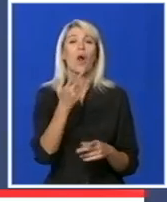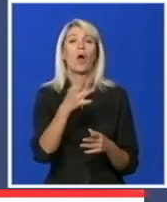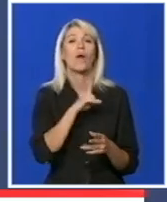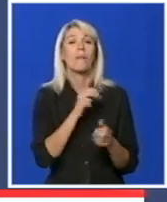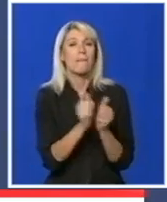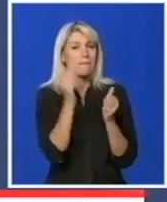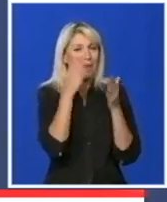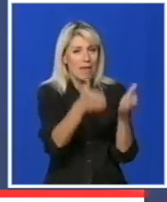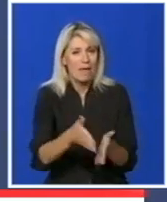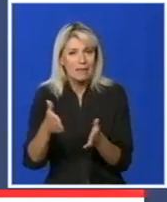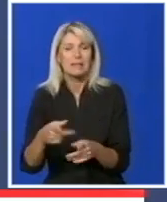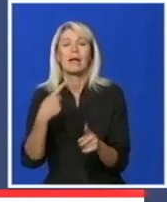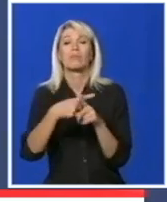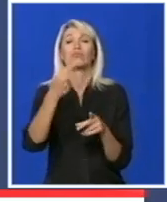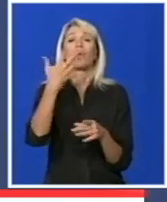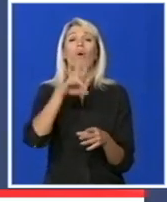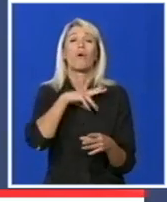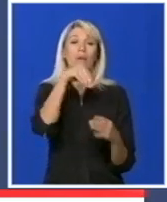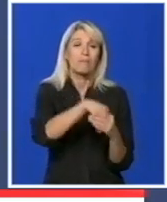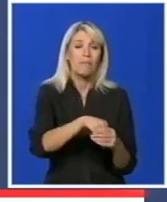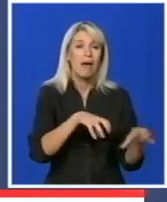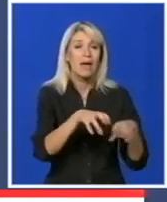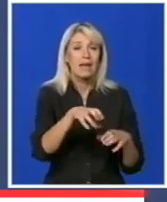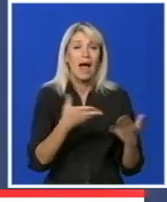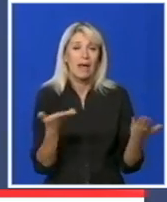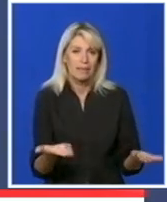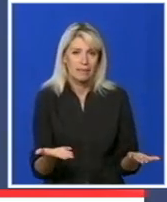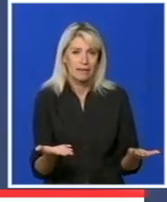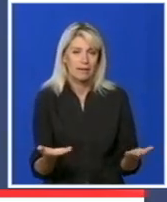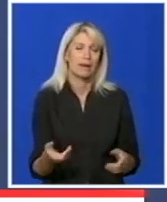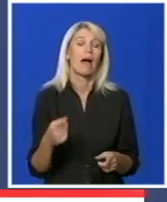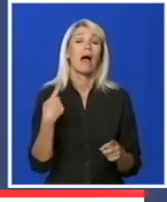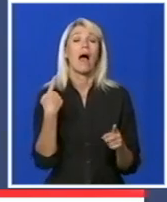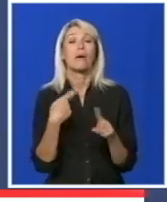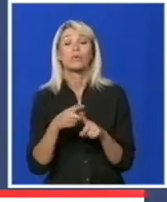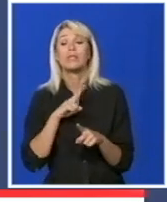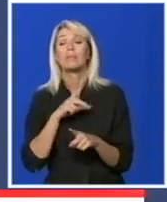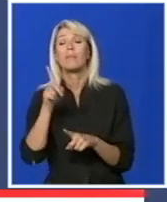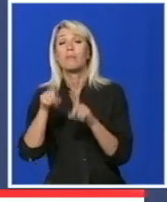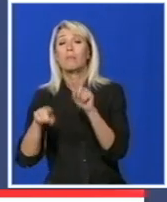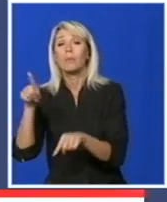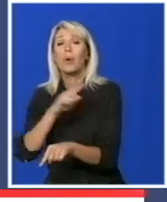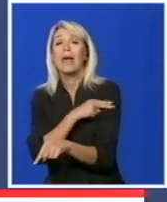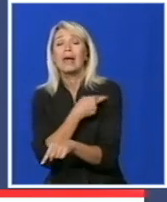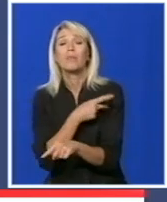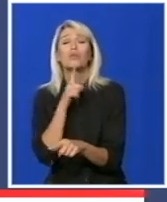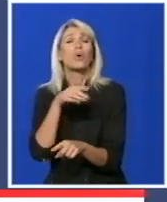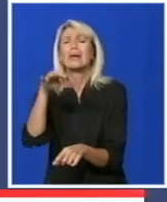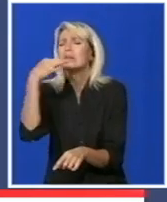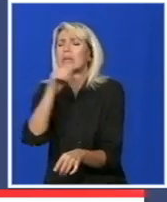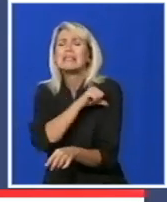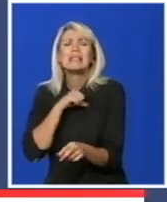njihovog kadra. I imamo neke bolnice koje su samo bile COVID bolnice. I te će bolnice ostati sve do trenutka